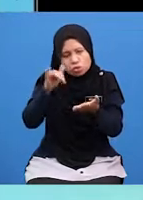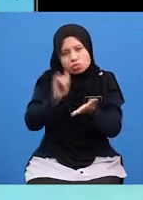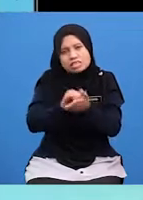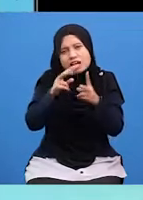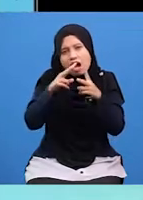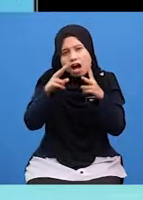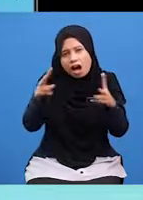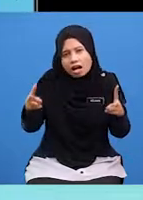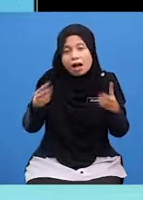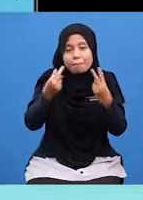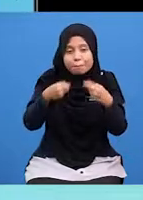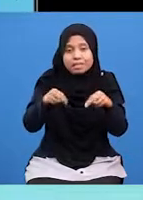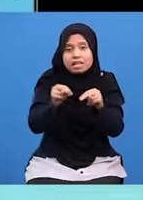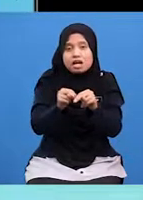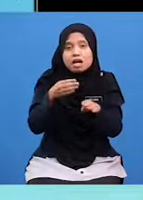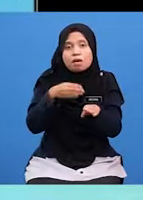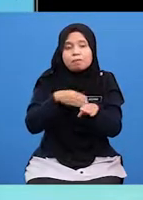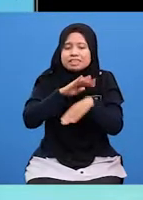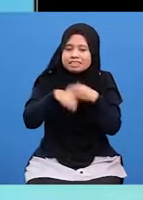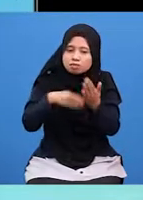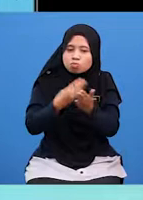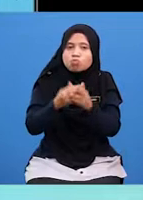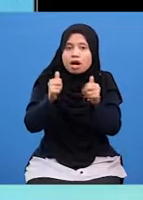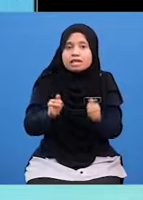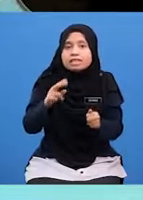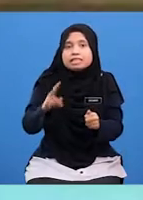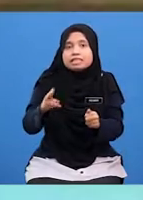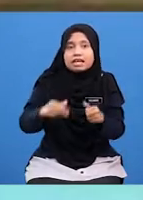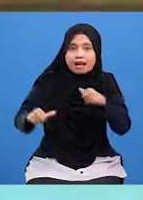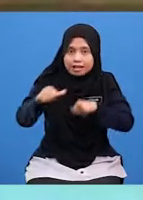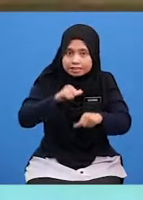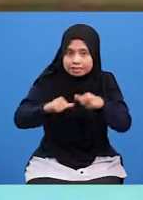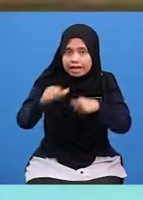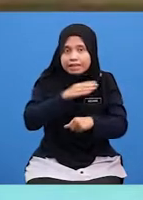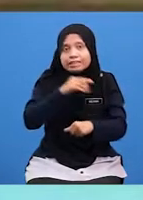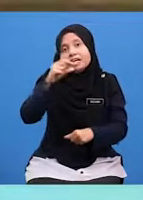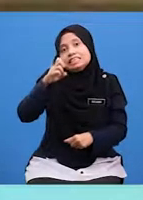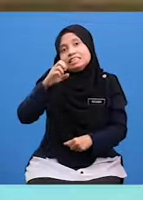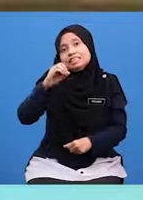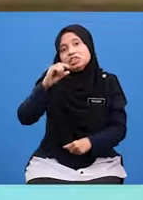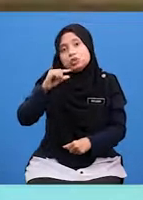bermanfaat kerana amat bernilai bagi ahli sejarah, saintis dan ahli geografi.